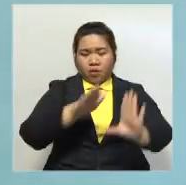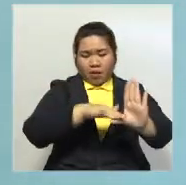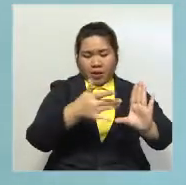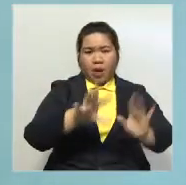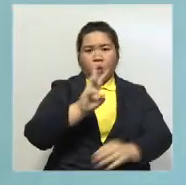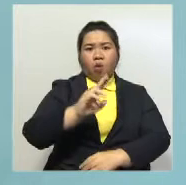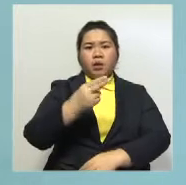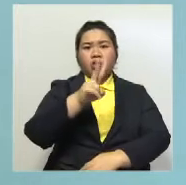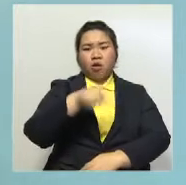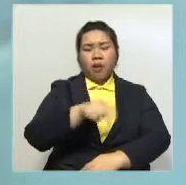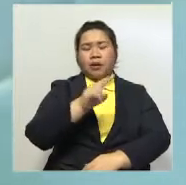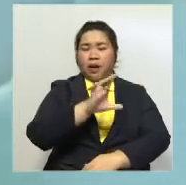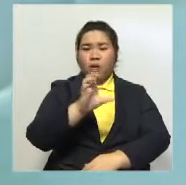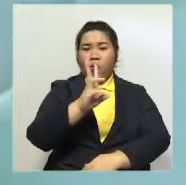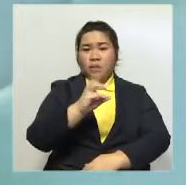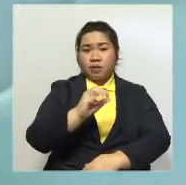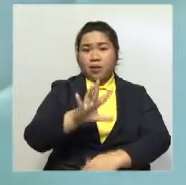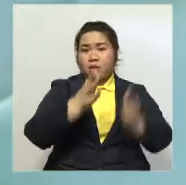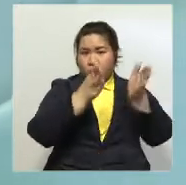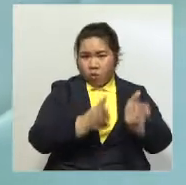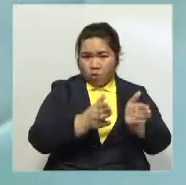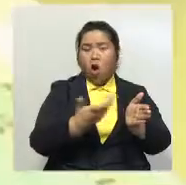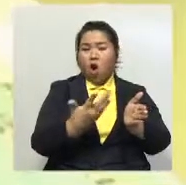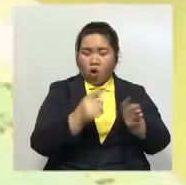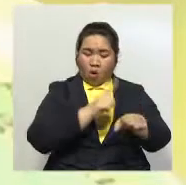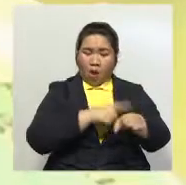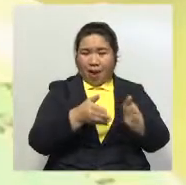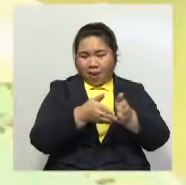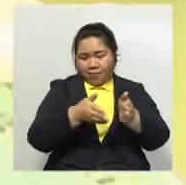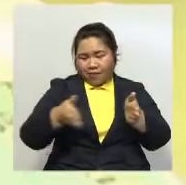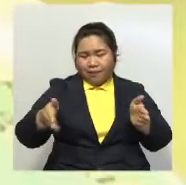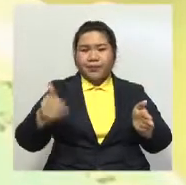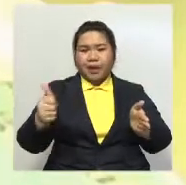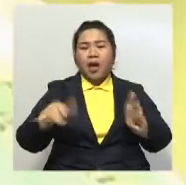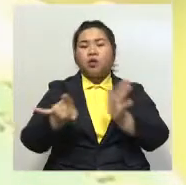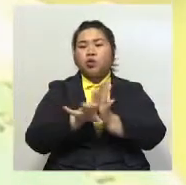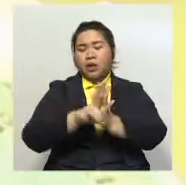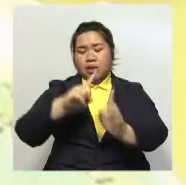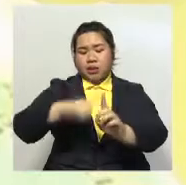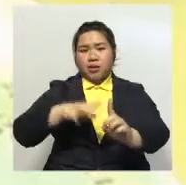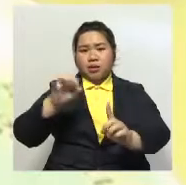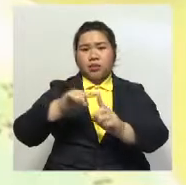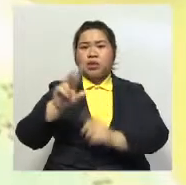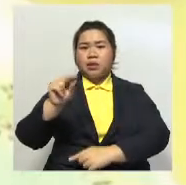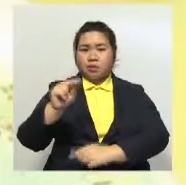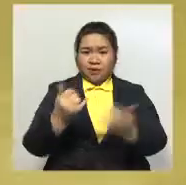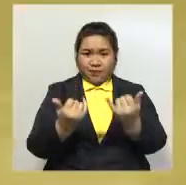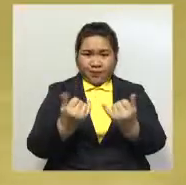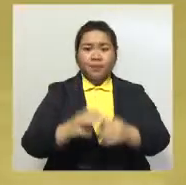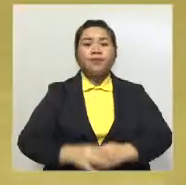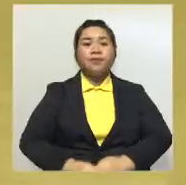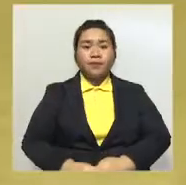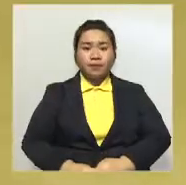ว 62,565 คนจึงจะขยายเวลาให้ลงทะเบียนได้จนถึงวันที่30กันยายนนี้ค่ะ